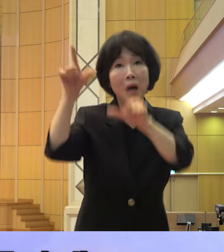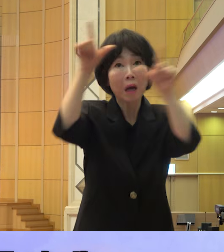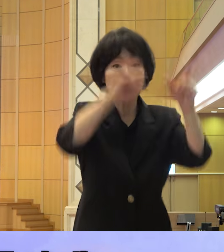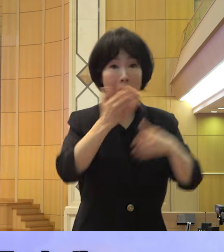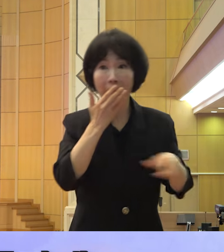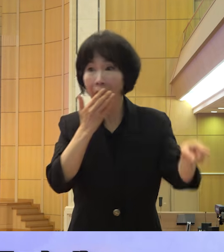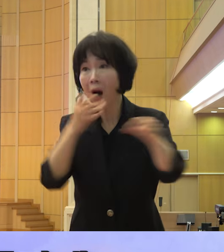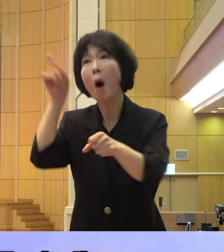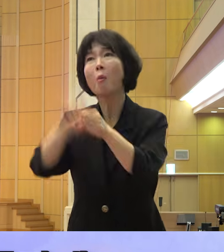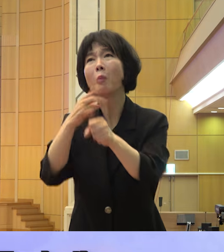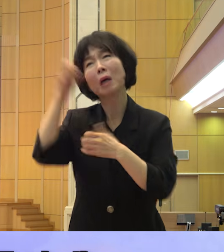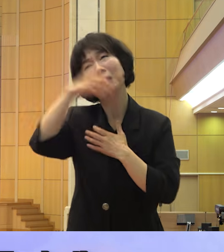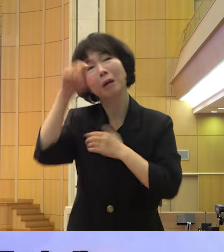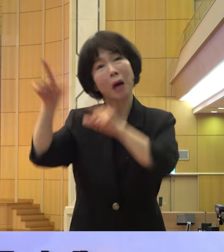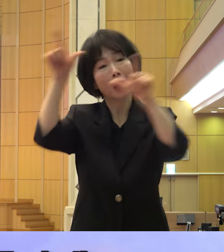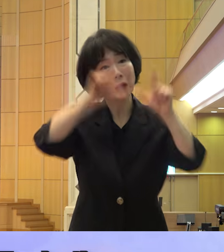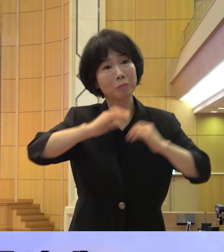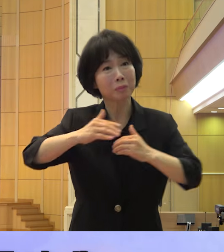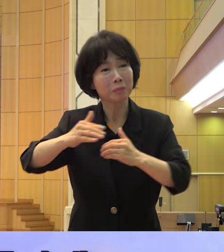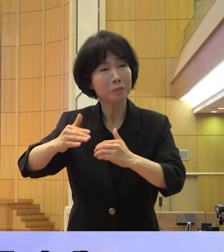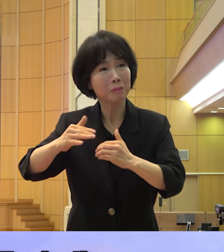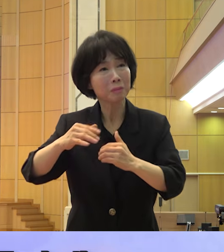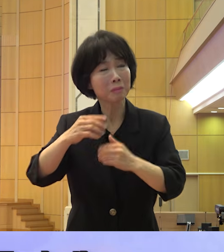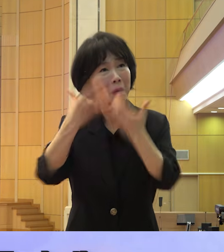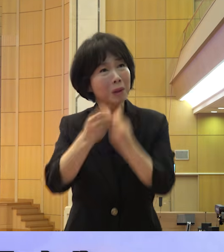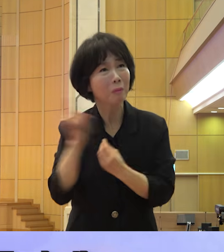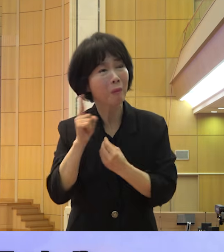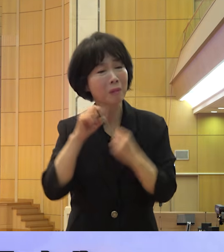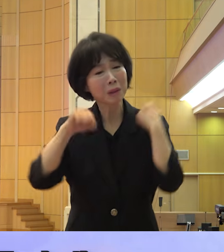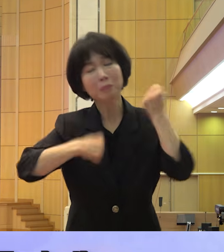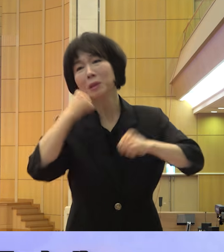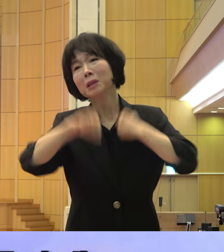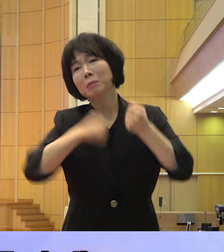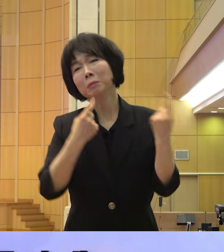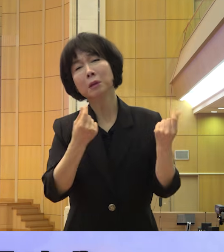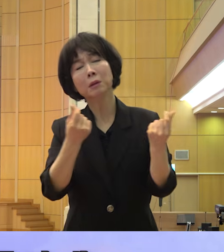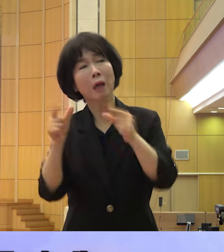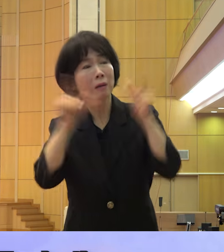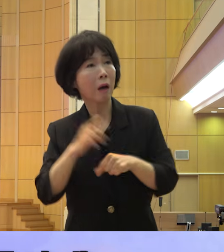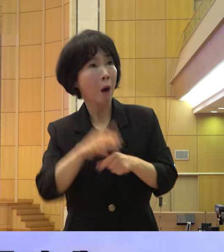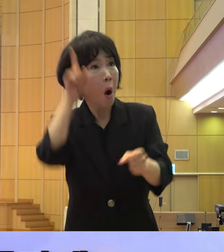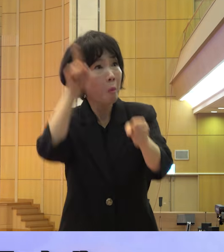사는 사람들은 마치 짐승같이 사는 거예요. 짐승이 무슨 목적이 있나요?